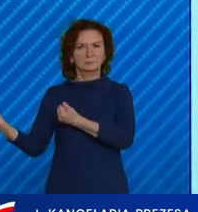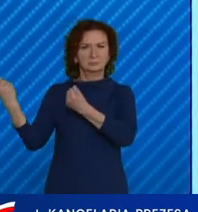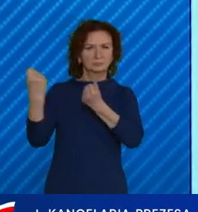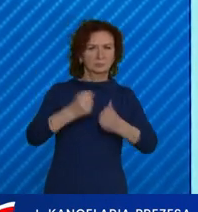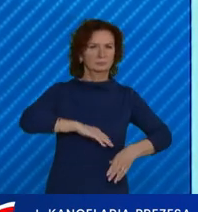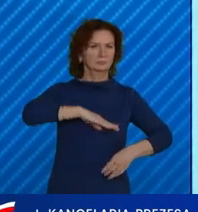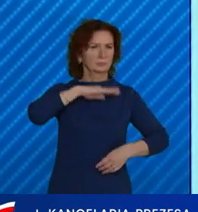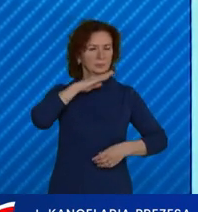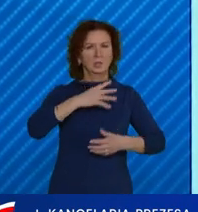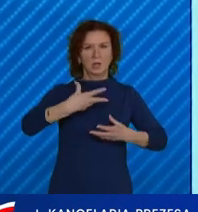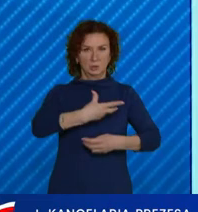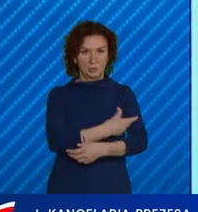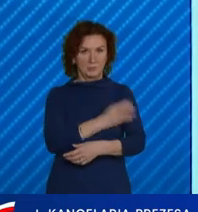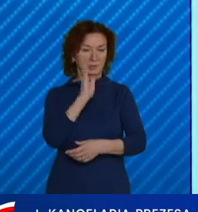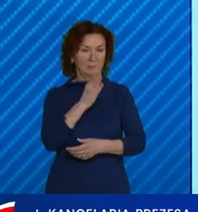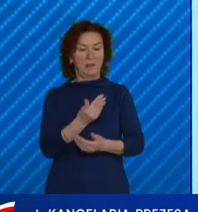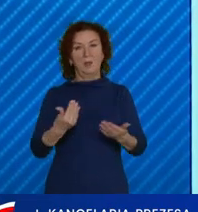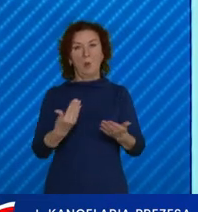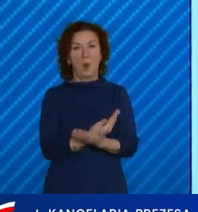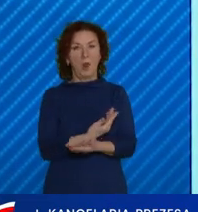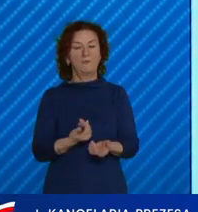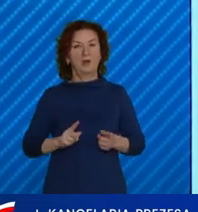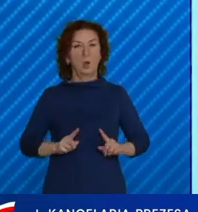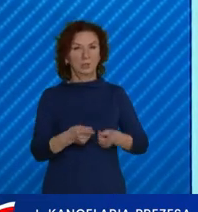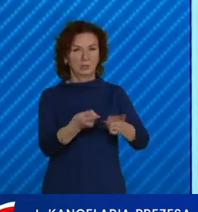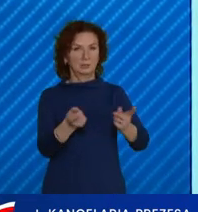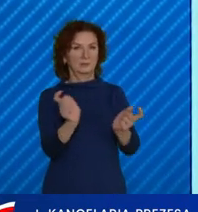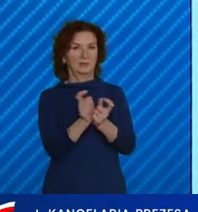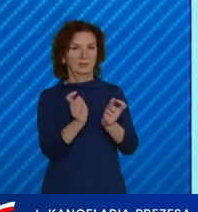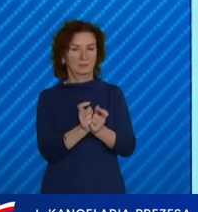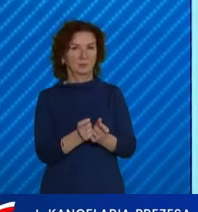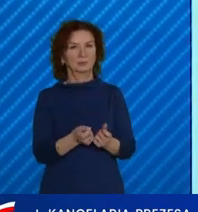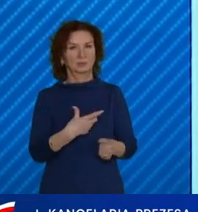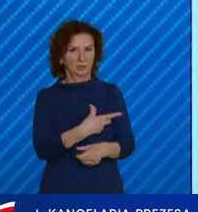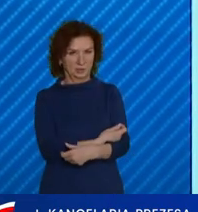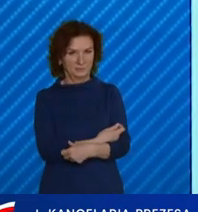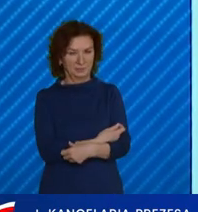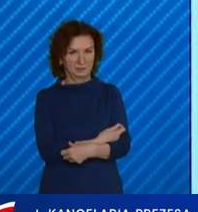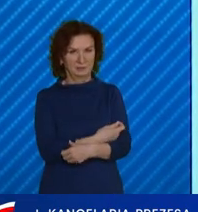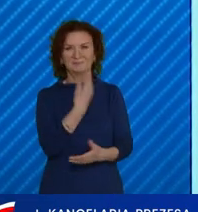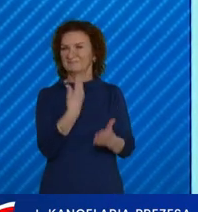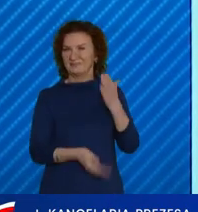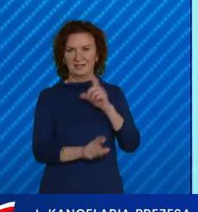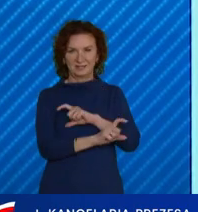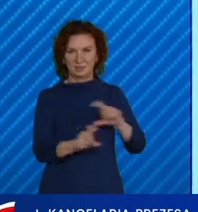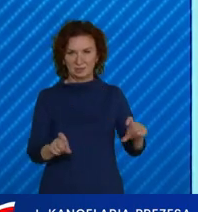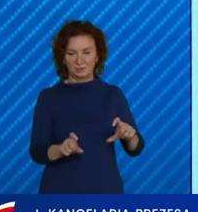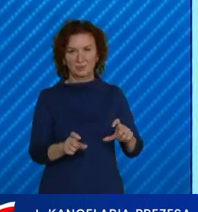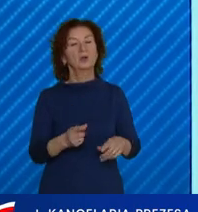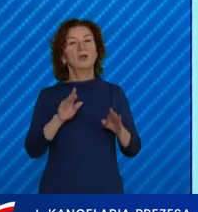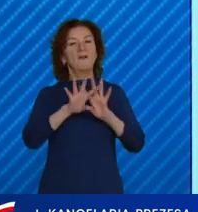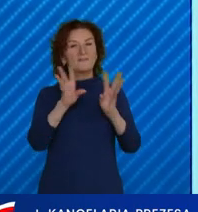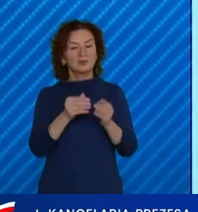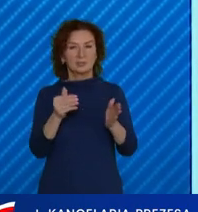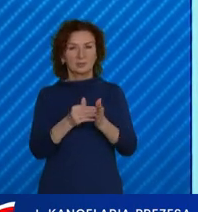wtedy zaczniemy organizować punkty szczepień i przygotowywać procedury, tracąc czas. My musimy to wszystko przygotować